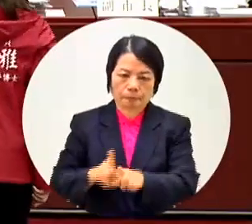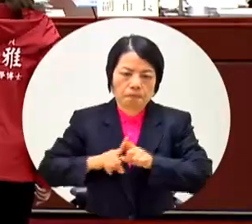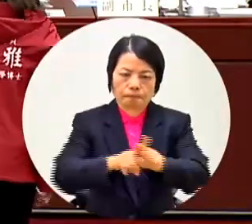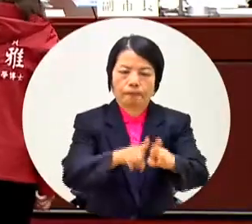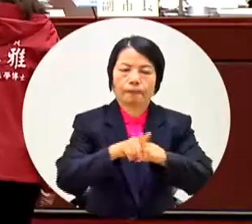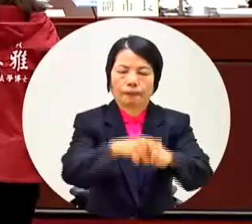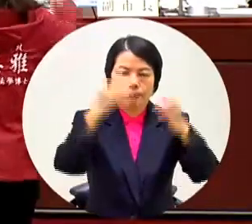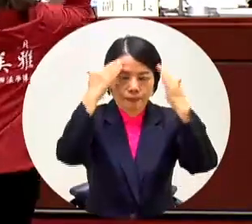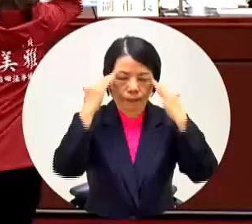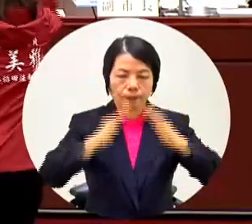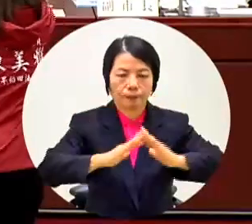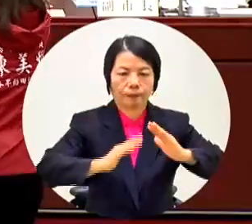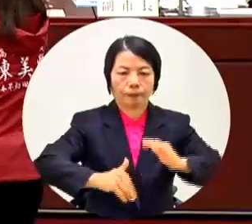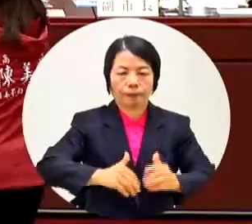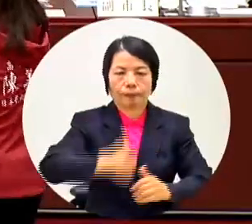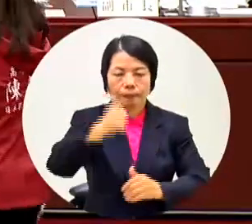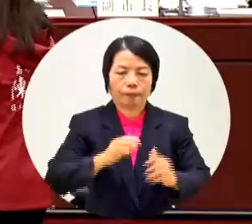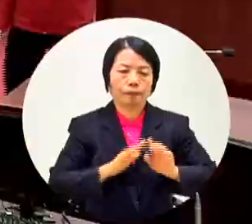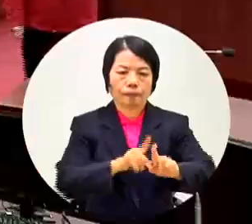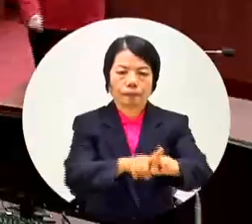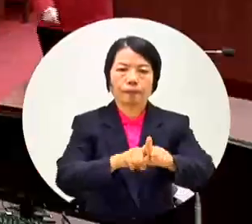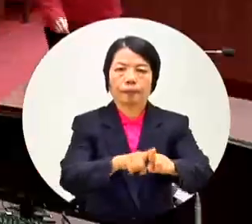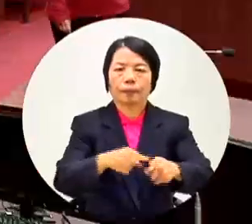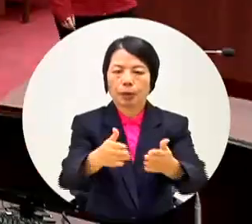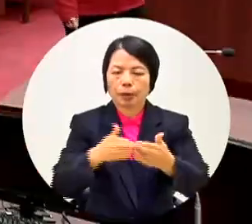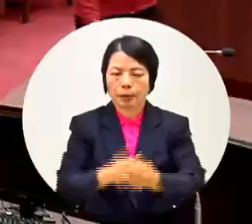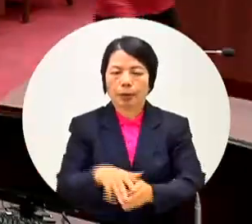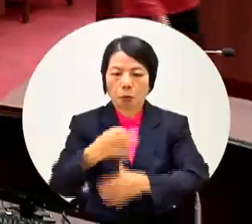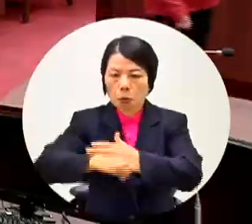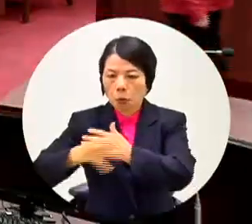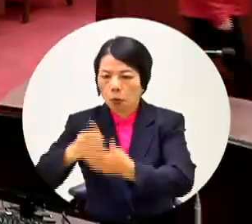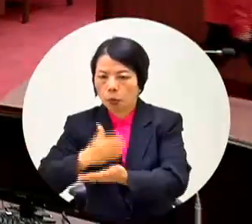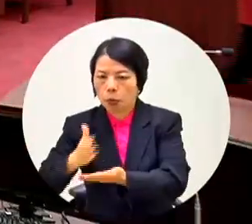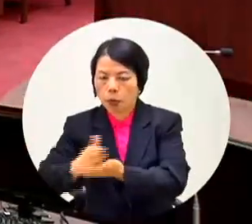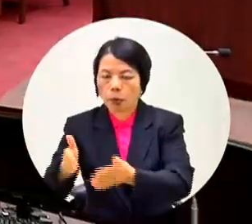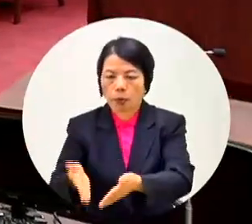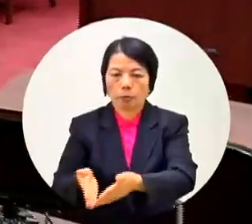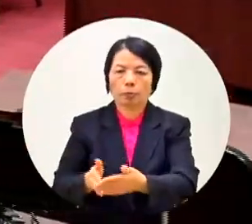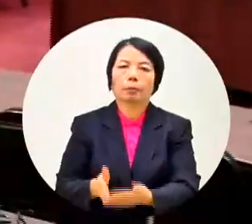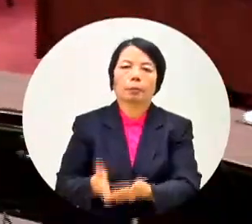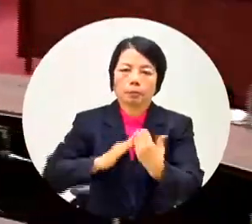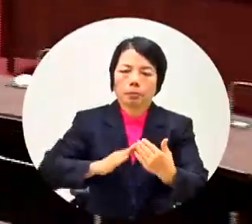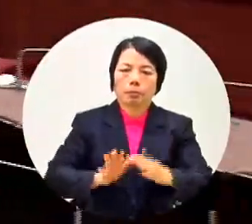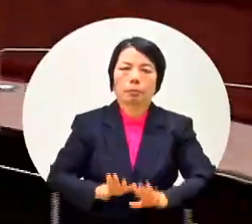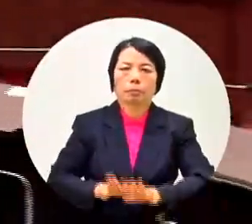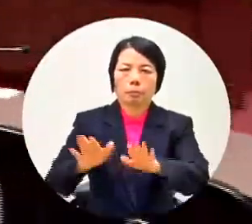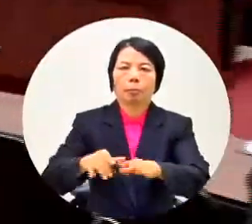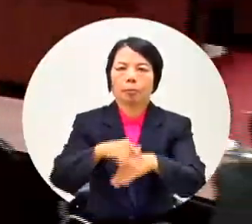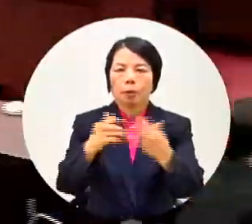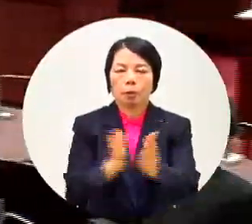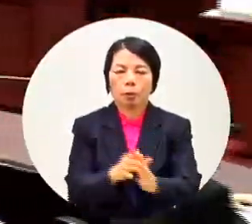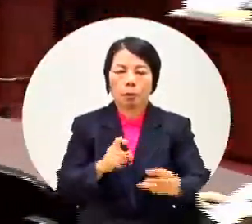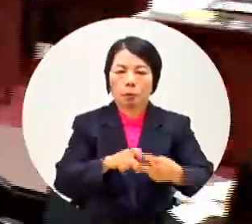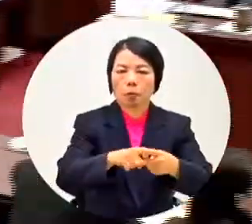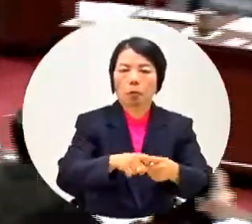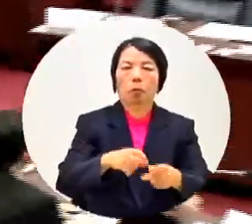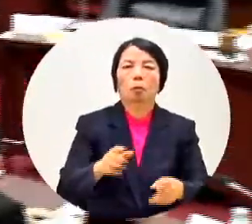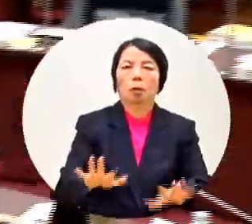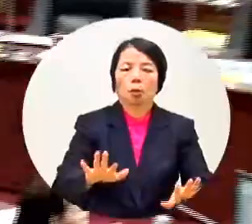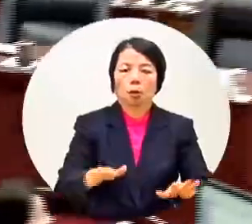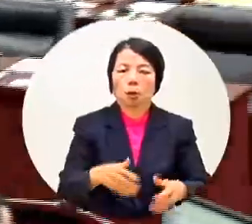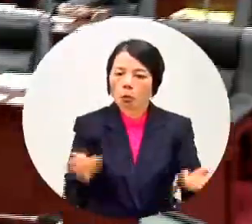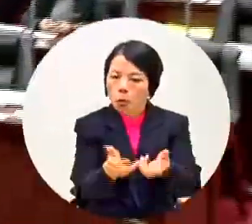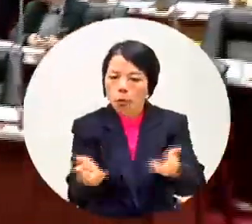弊。高雄更要心力，所有的公共工程一定要符合标准。所以我们在这边国民党团也要表